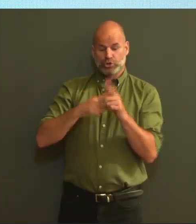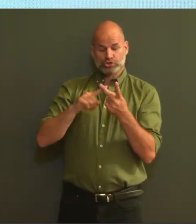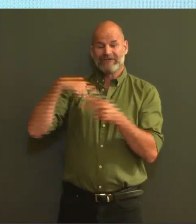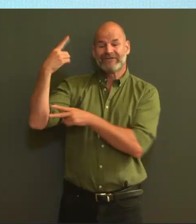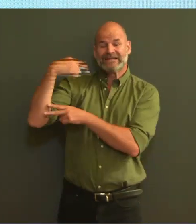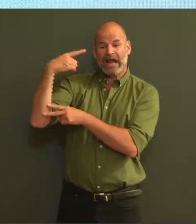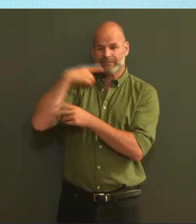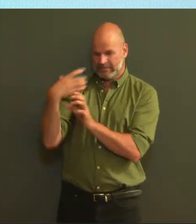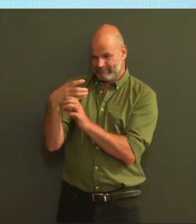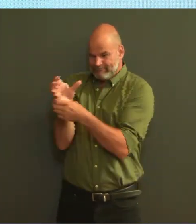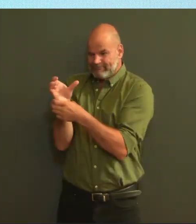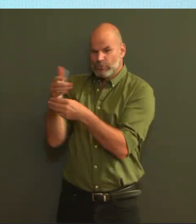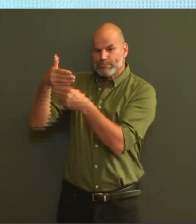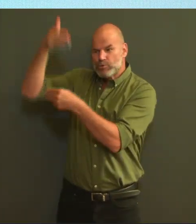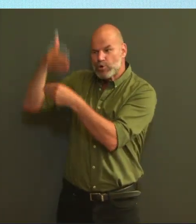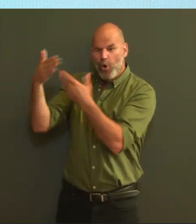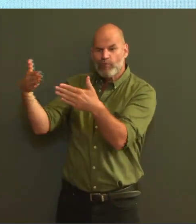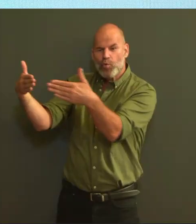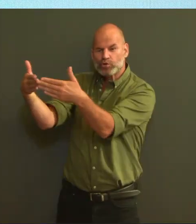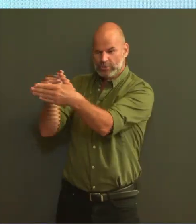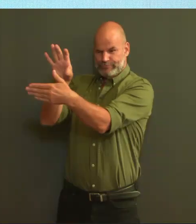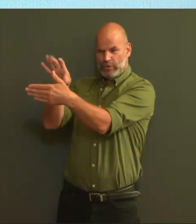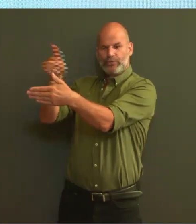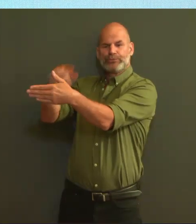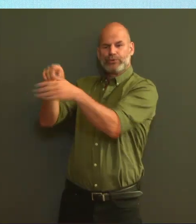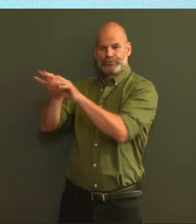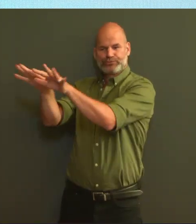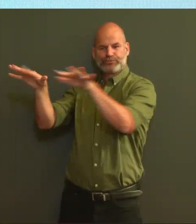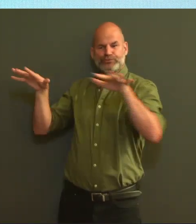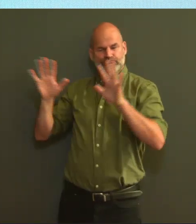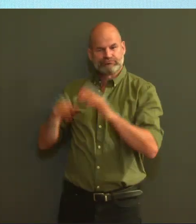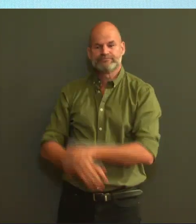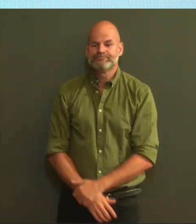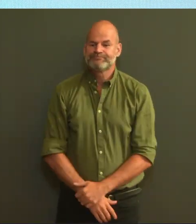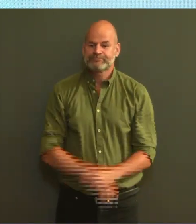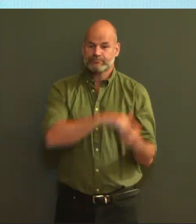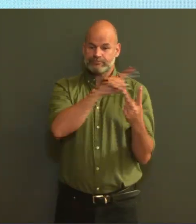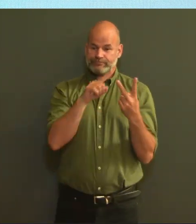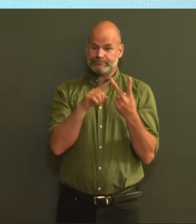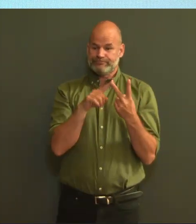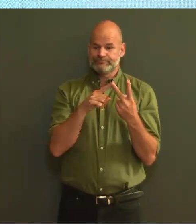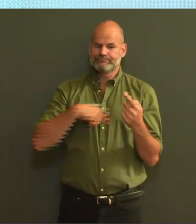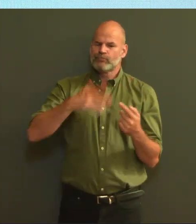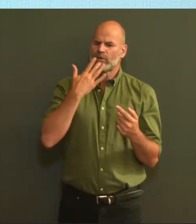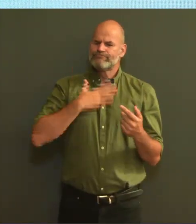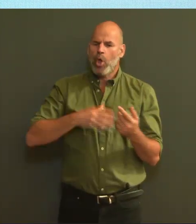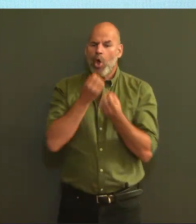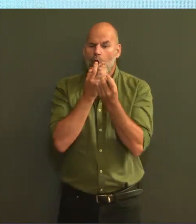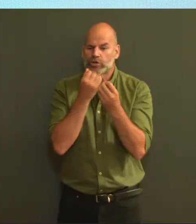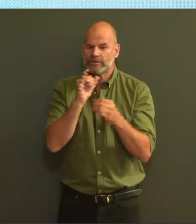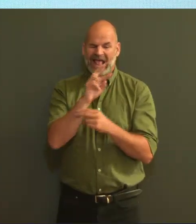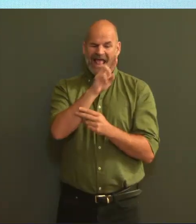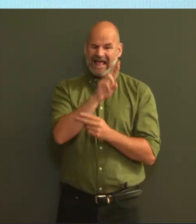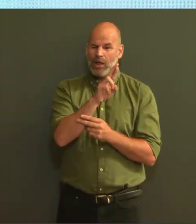En tenslotte zouden we ook nog graag wat meer achtergrondinformatie willen geven over het reproductiegetal,